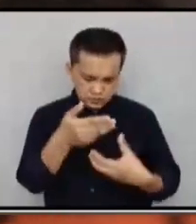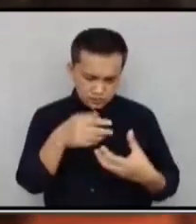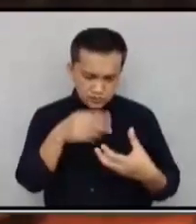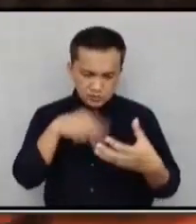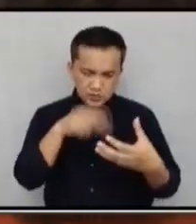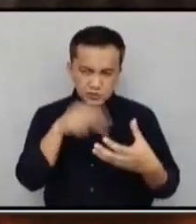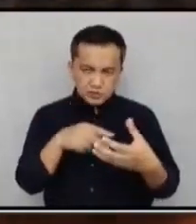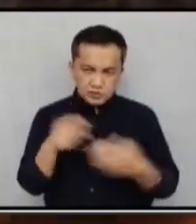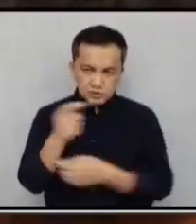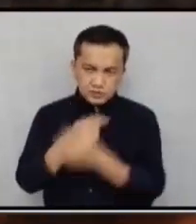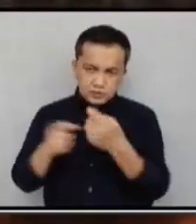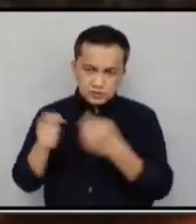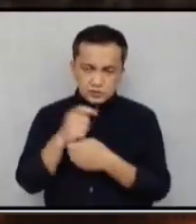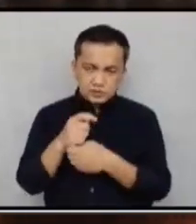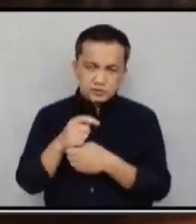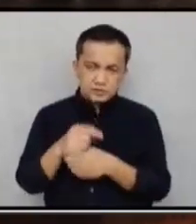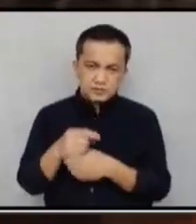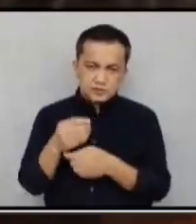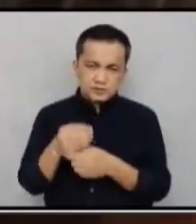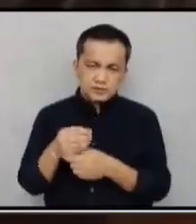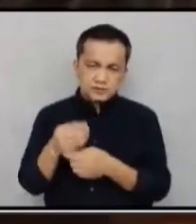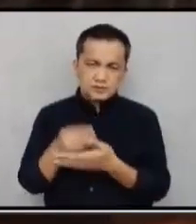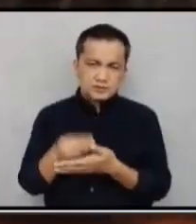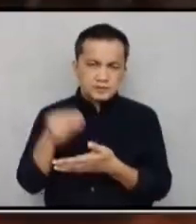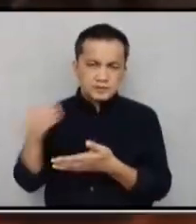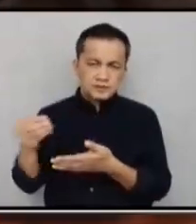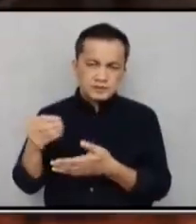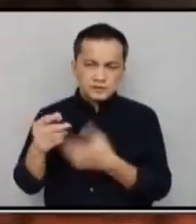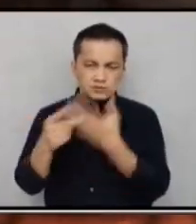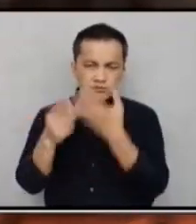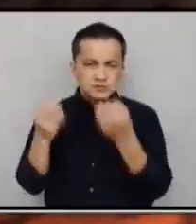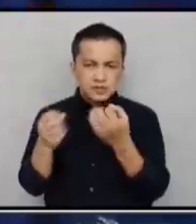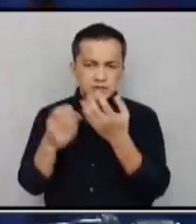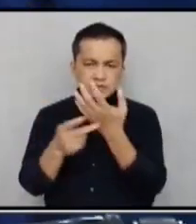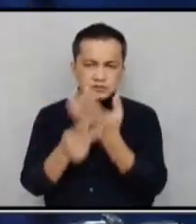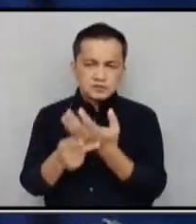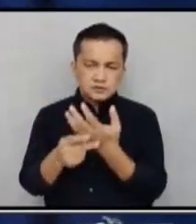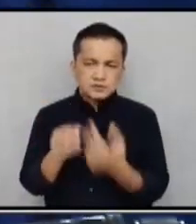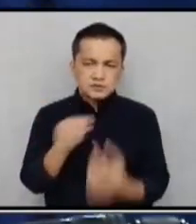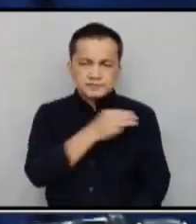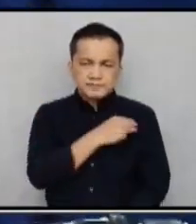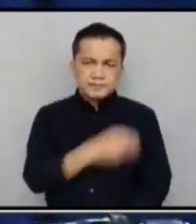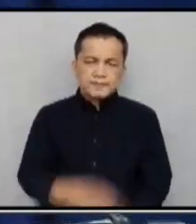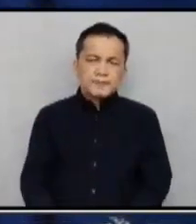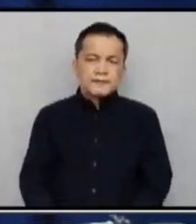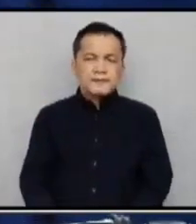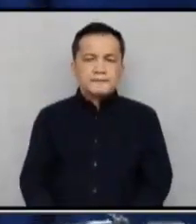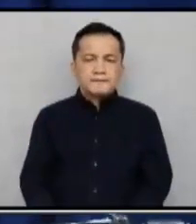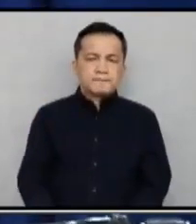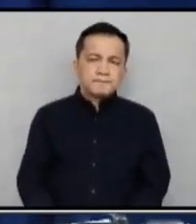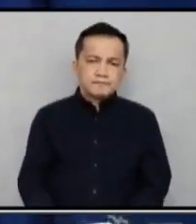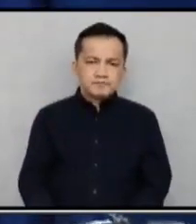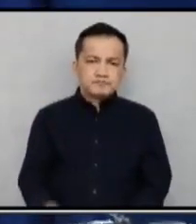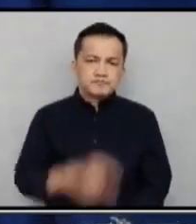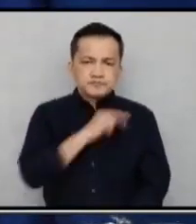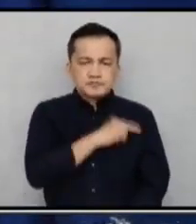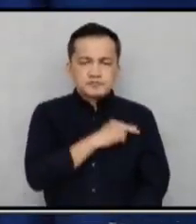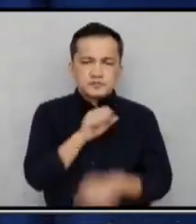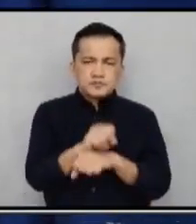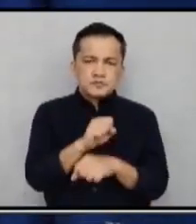transaksyon ng suspect sa pagkuha umano ng kilo-kilong hinihinalang marijuana. Ang nature of operation again nila